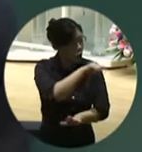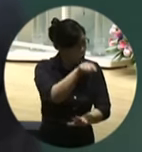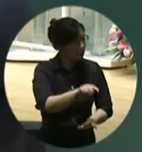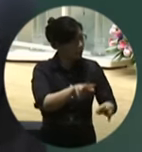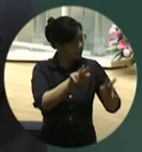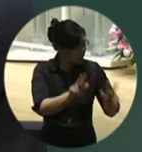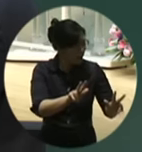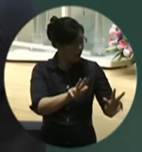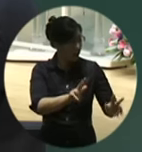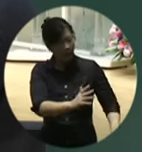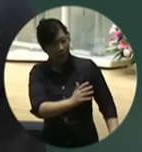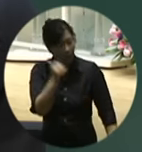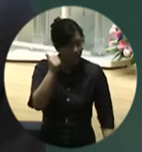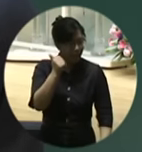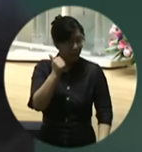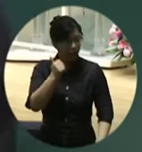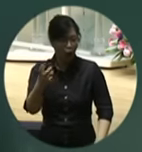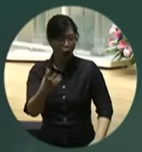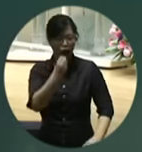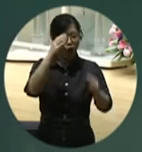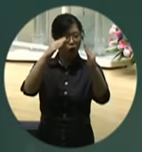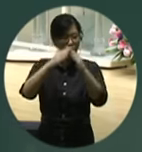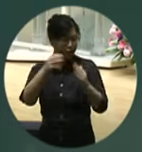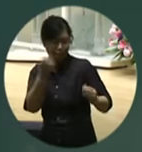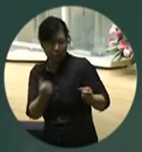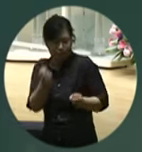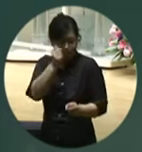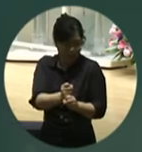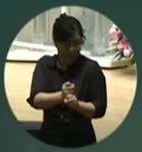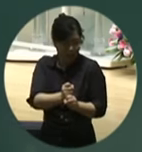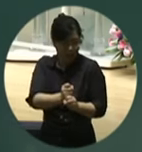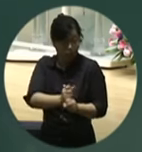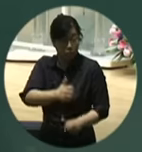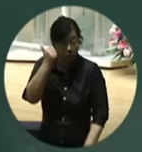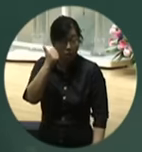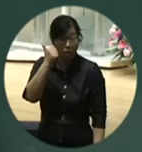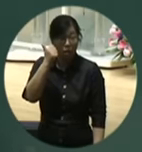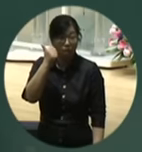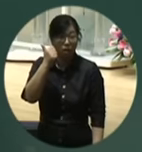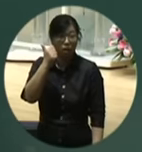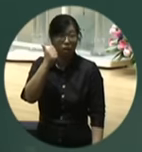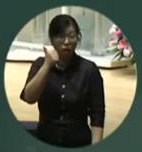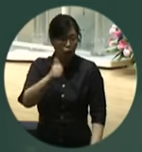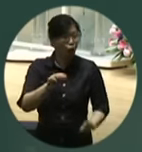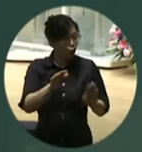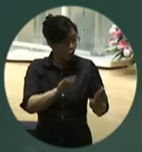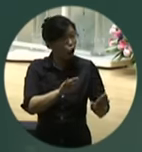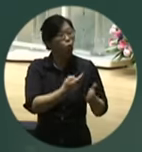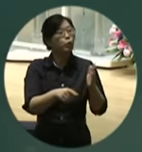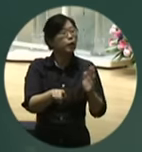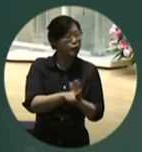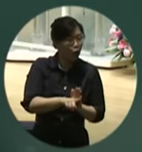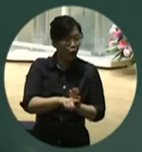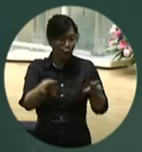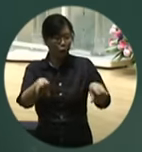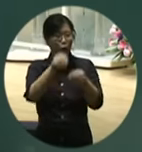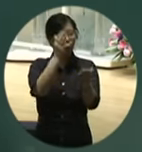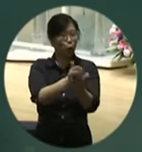back and rebuild the temple. 총독에게 얘기해라. Tell your proconsul. 그리고 제사장에게 얘기해라. And tell the